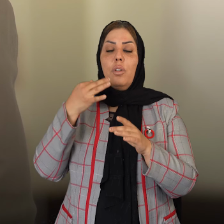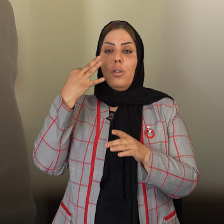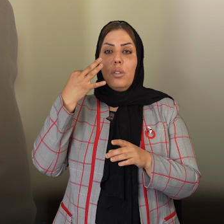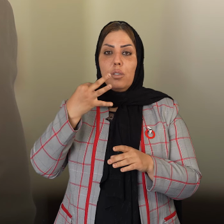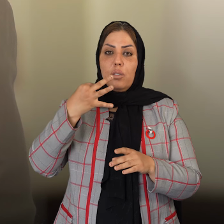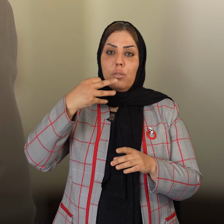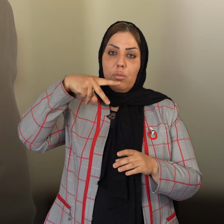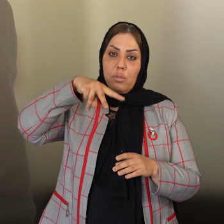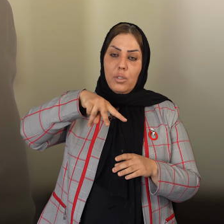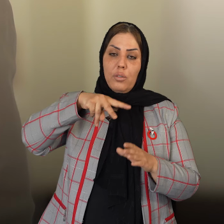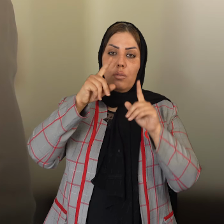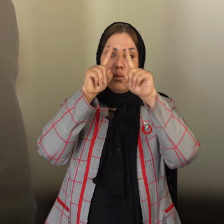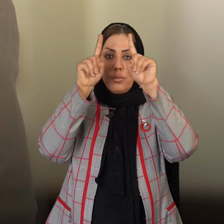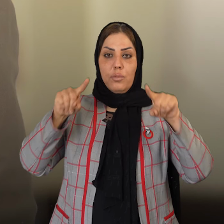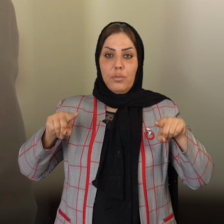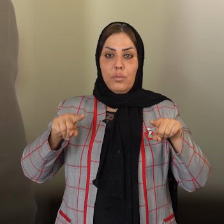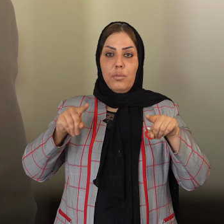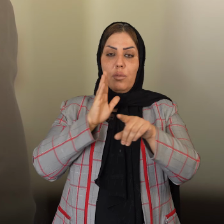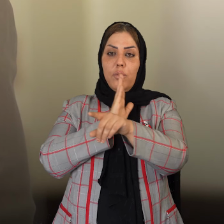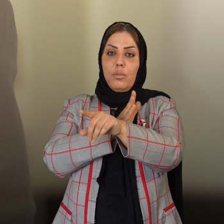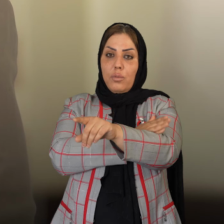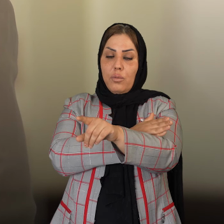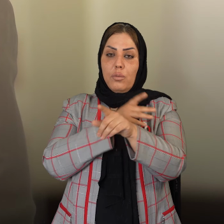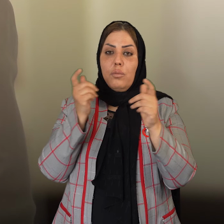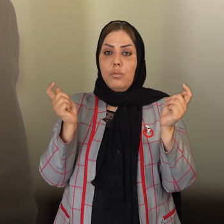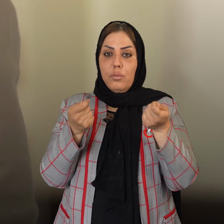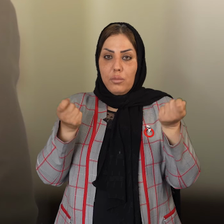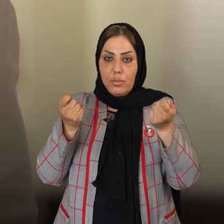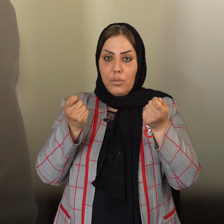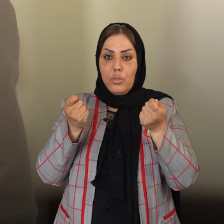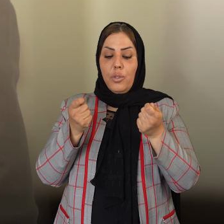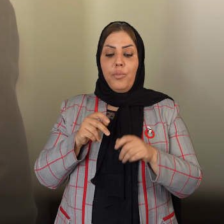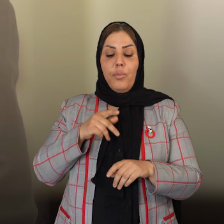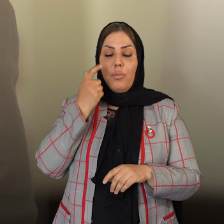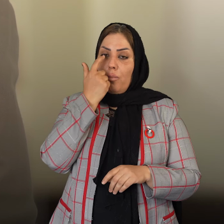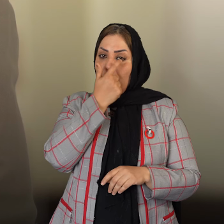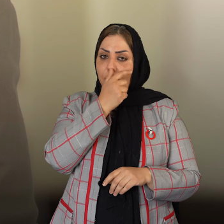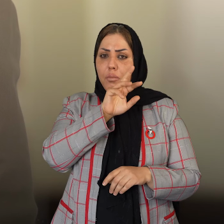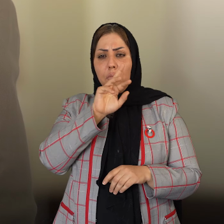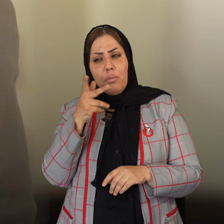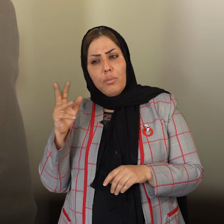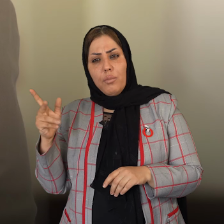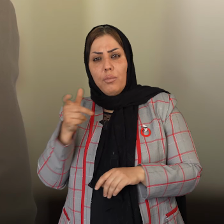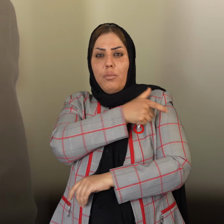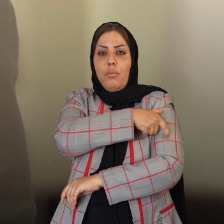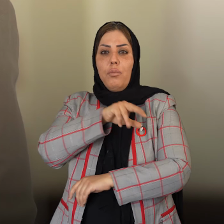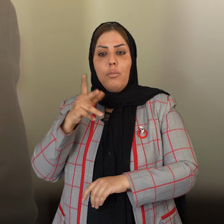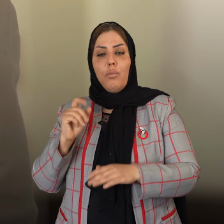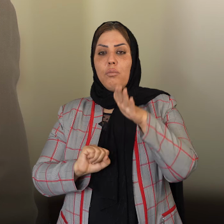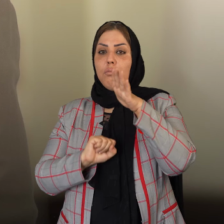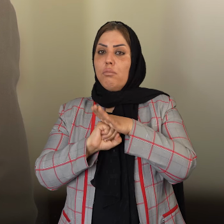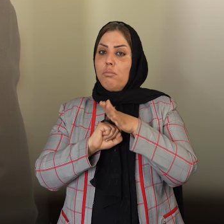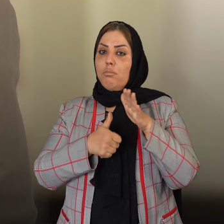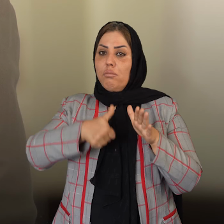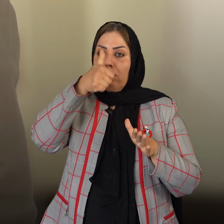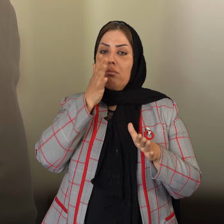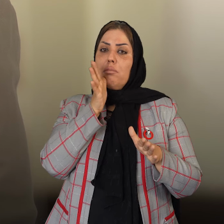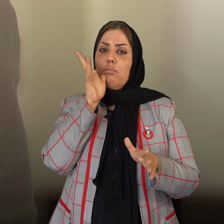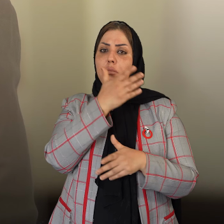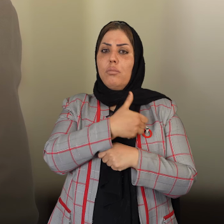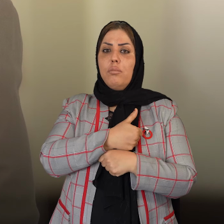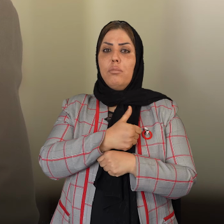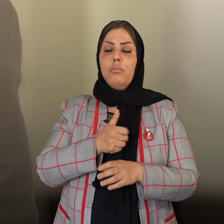فدرال ئاماژەی پێکراوە و زۆرش لە کەسانی کەمئەندام ئەم بەربەستانەیان شکاندووە، شەهادەی بەرزبەرجیان بەدەستی ناوە